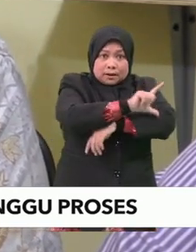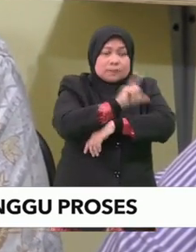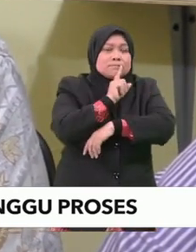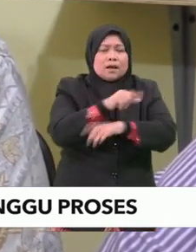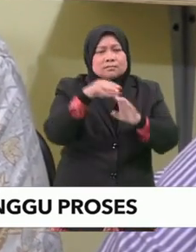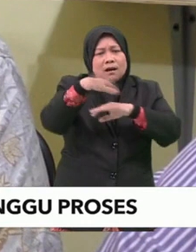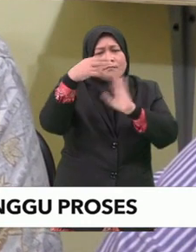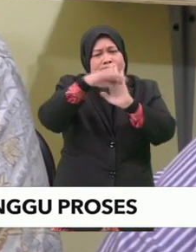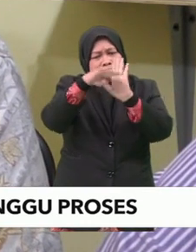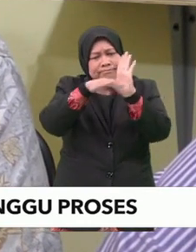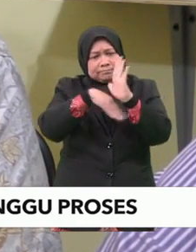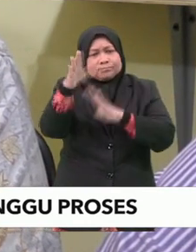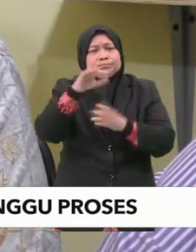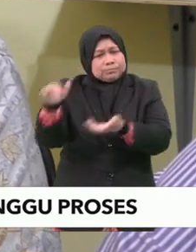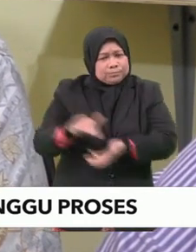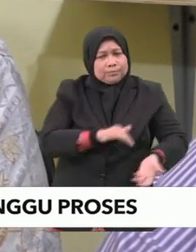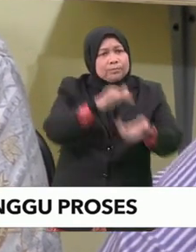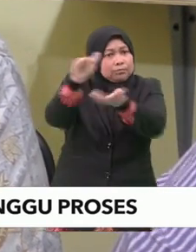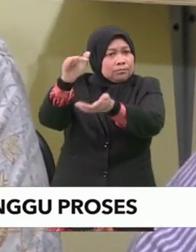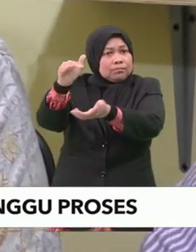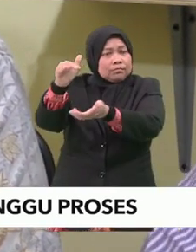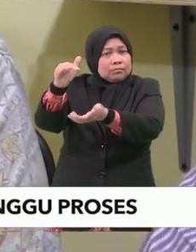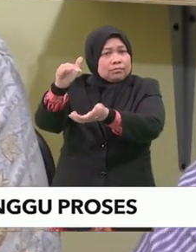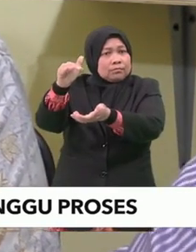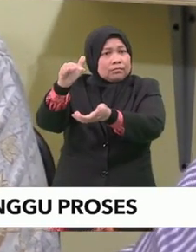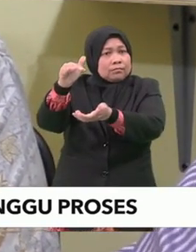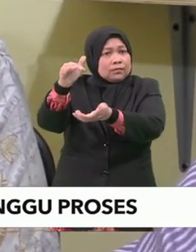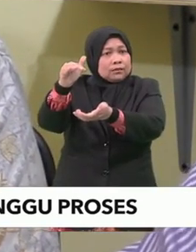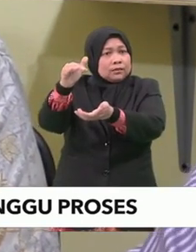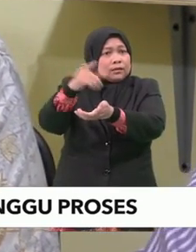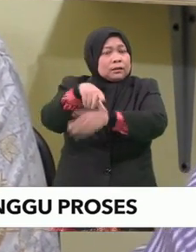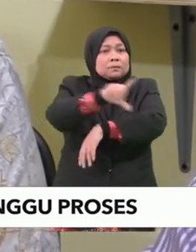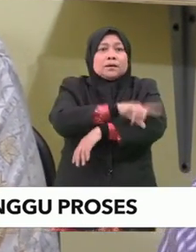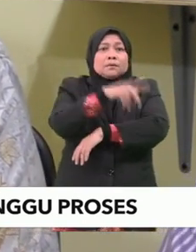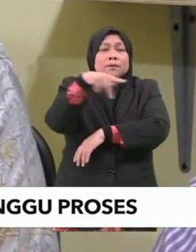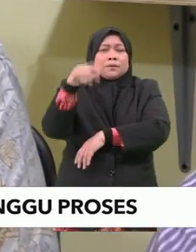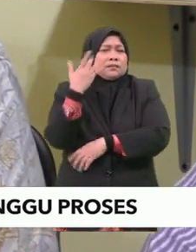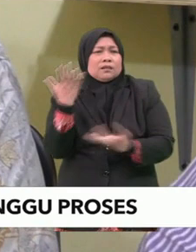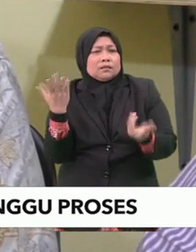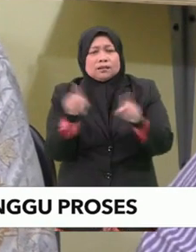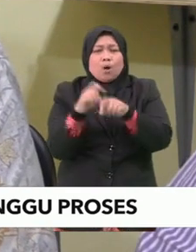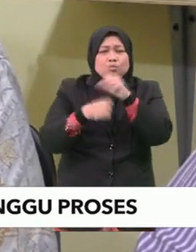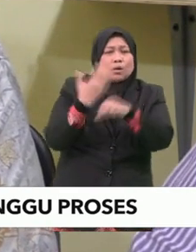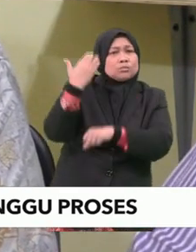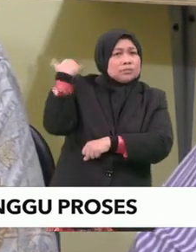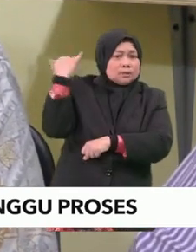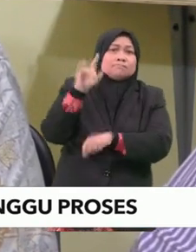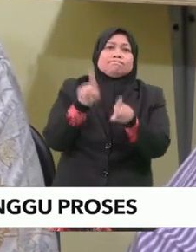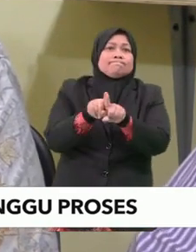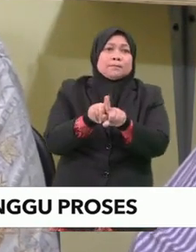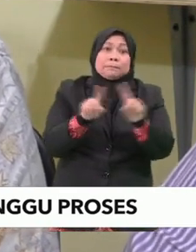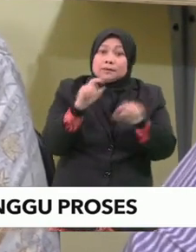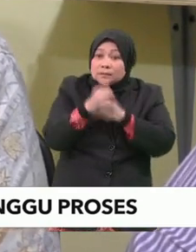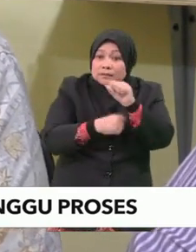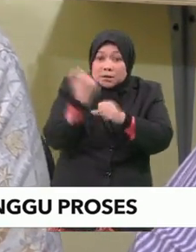senarai untuk dibekalkan kepada peladang-peladang di PPK sebagaimana tahun-tahun musim-musim yang lalu tapi